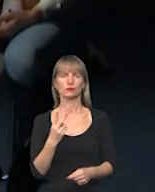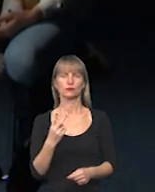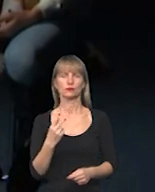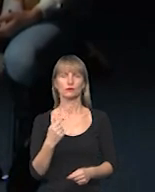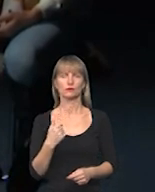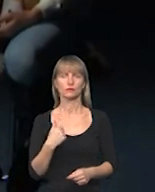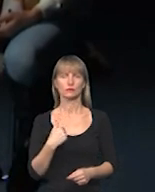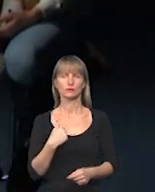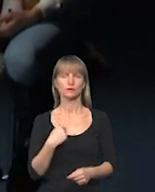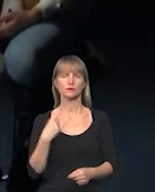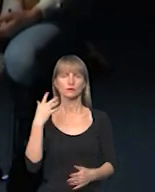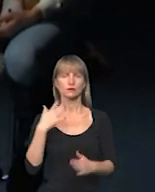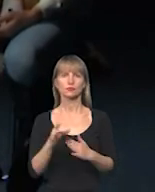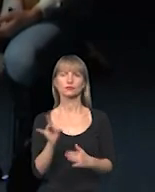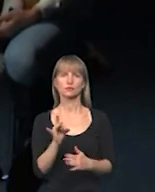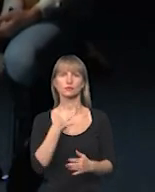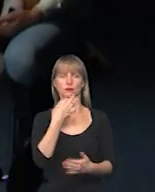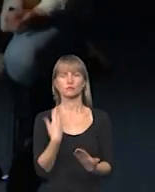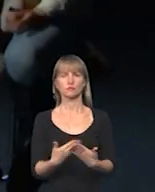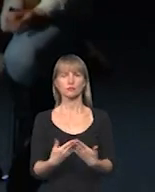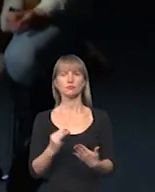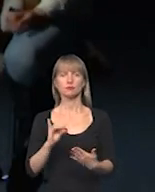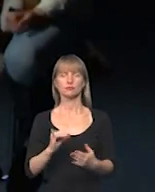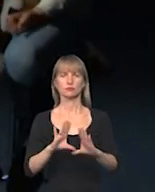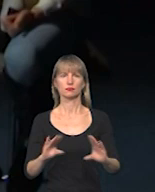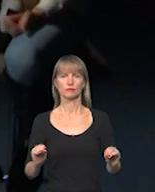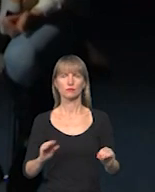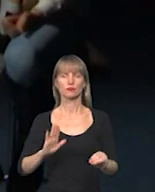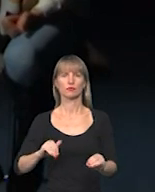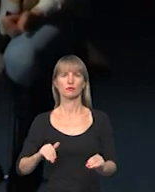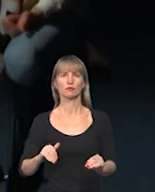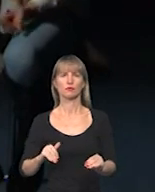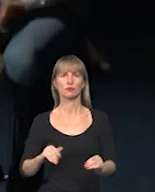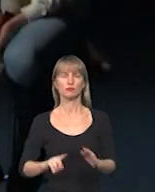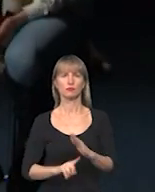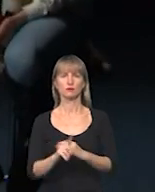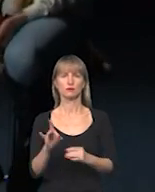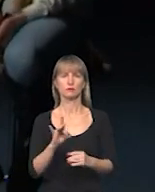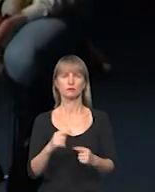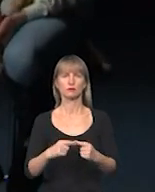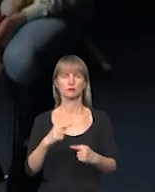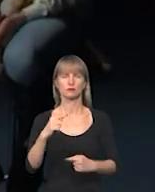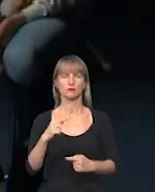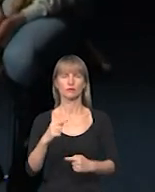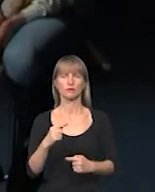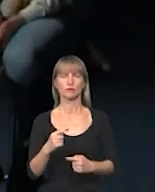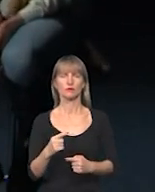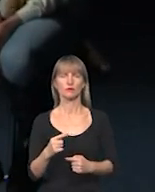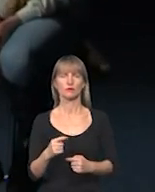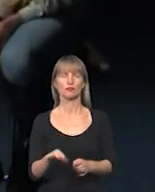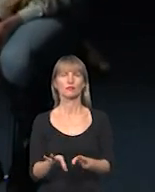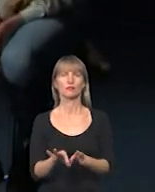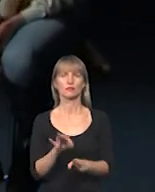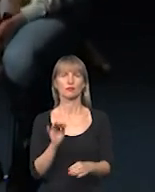відносно розмір сказали, та й усе. А потім стало переміряти, і виявилося на 200 квадратів